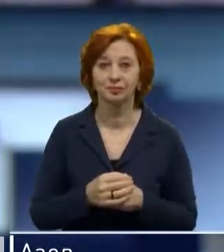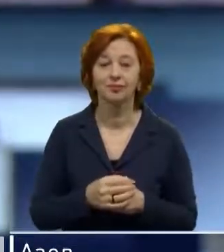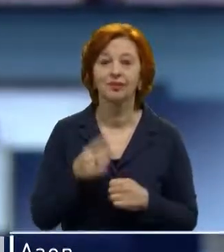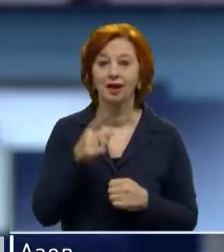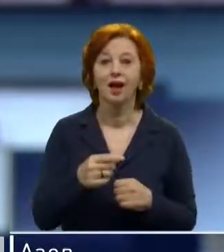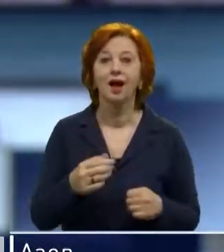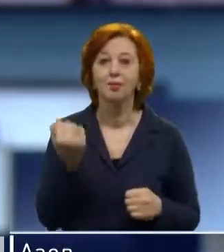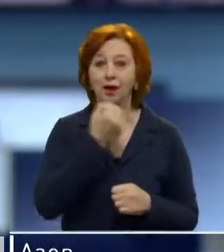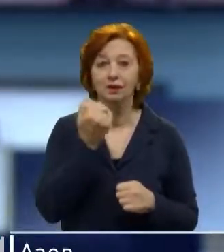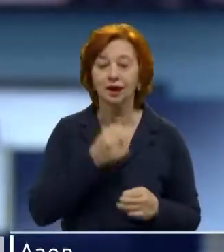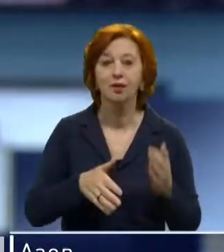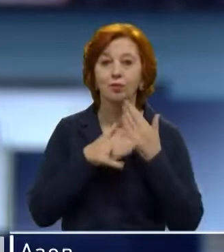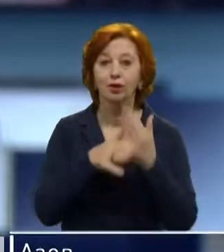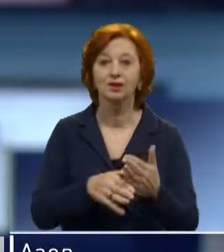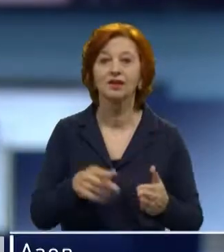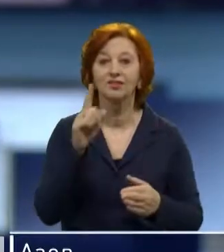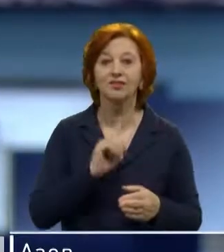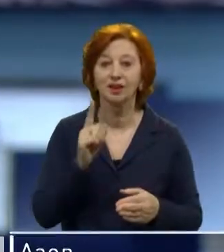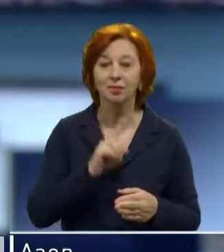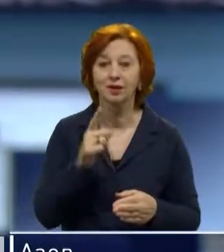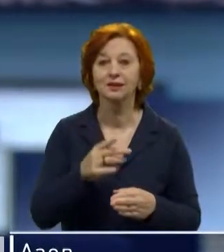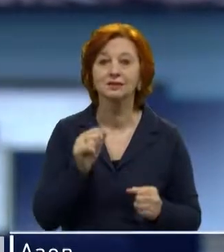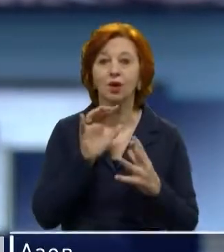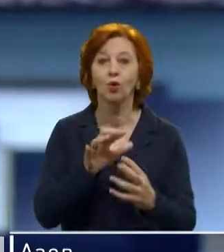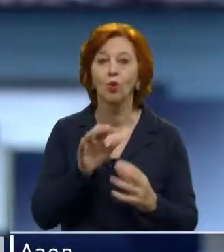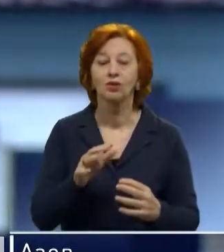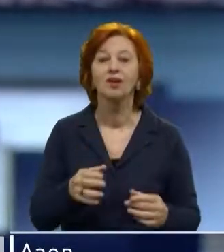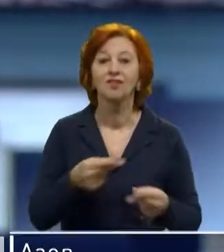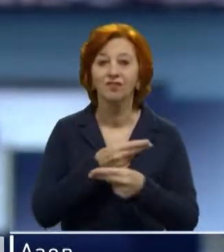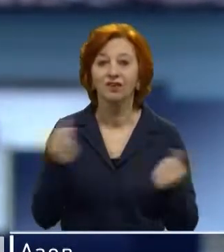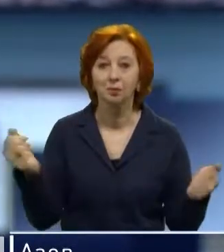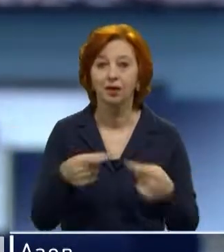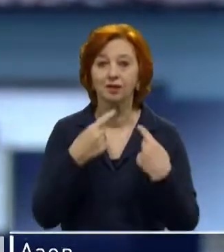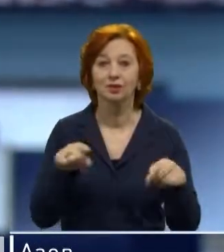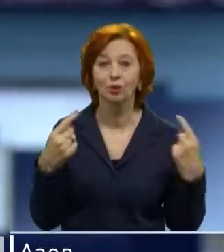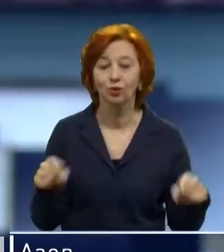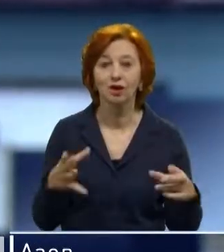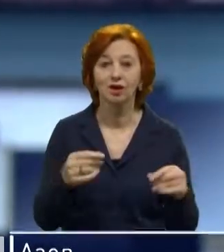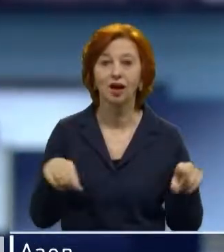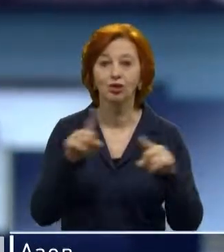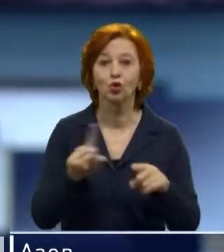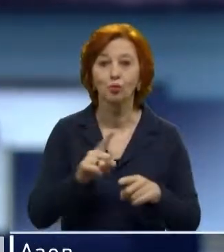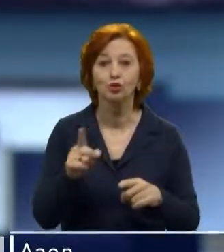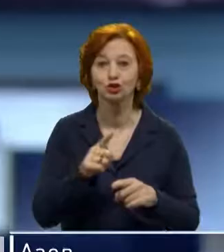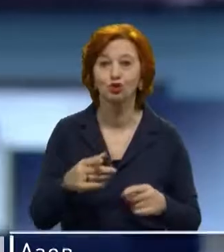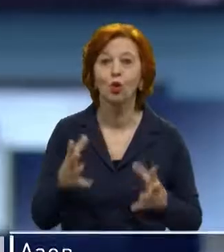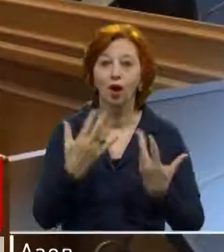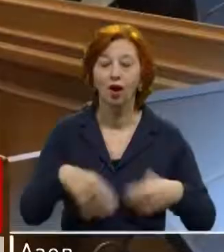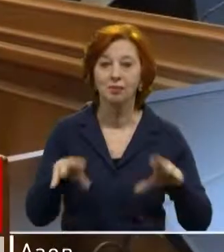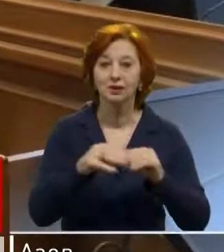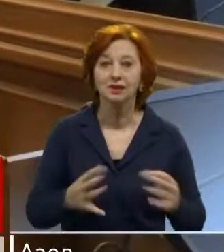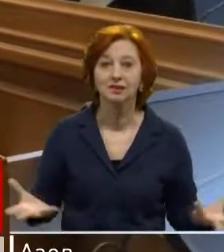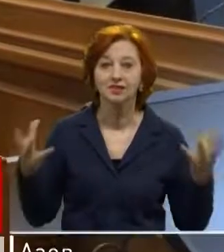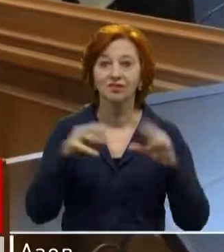Материальная поддержка беременных, пособия по уходу за детьми, выплаты на первого и третьего ребенка. О том, чтобы объединить все льготы в один